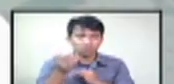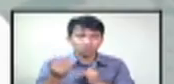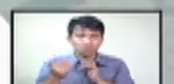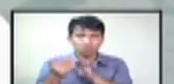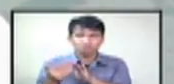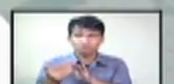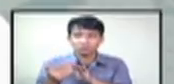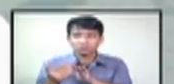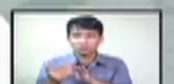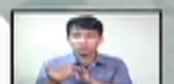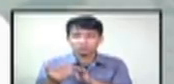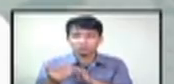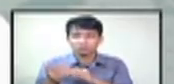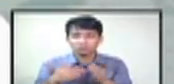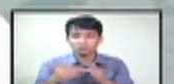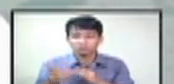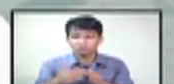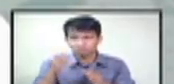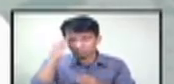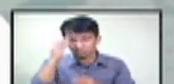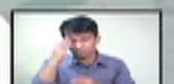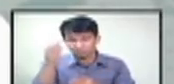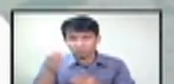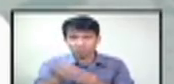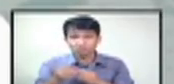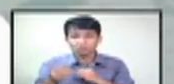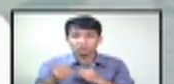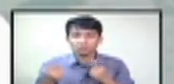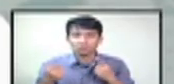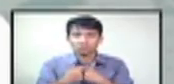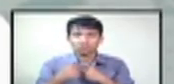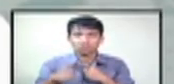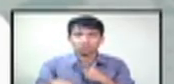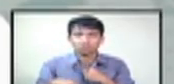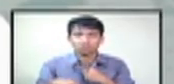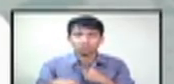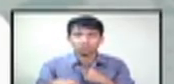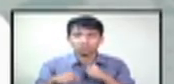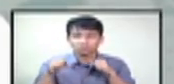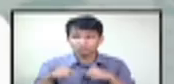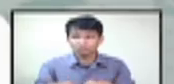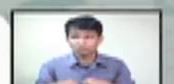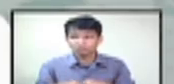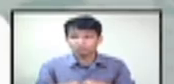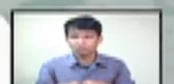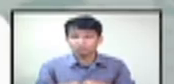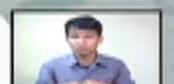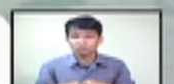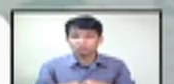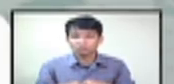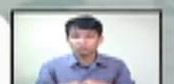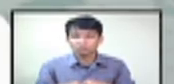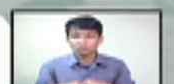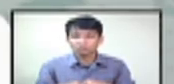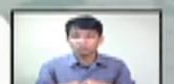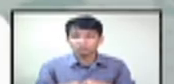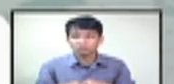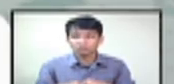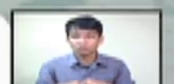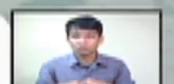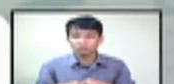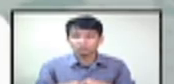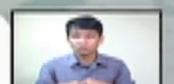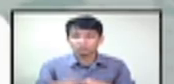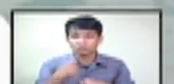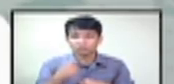moment, para lang wala muna tayong magkaroon ng komplikasyon, medyo kung kaya na muna nila makipagbula-bulahan sa ano,